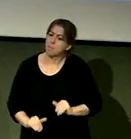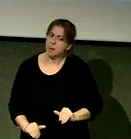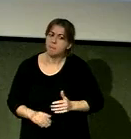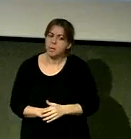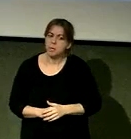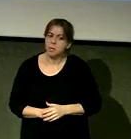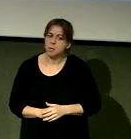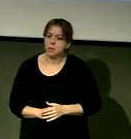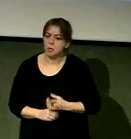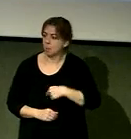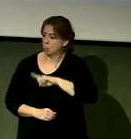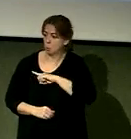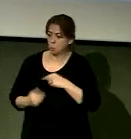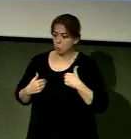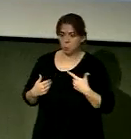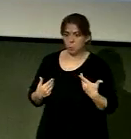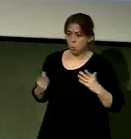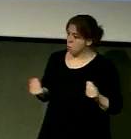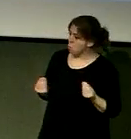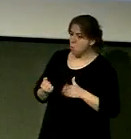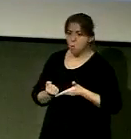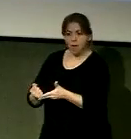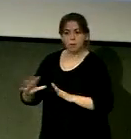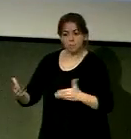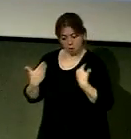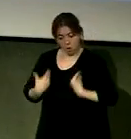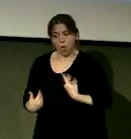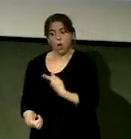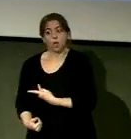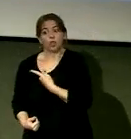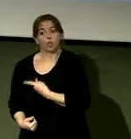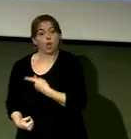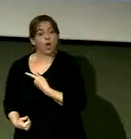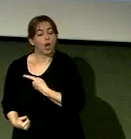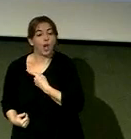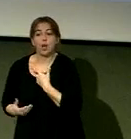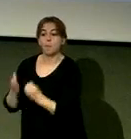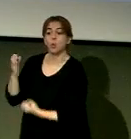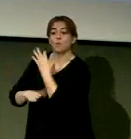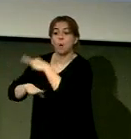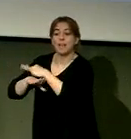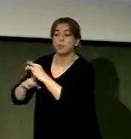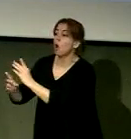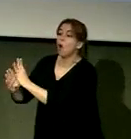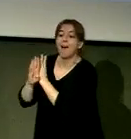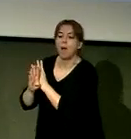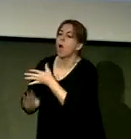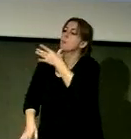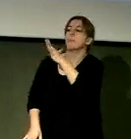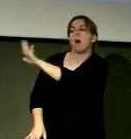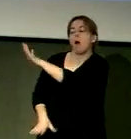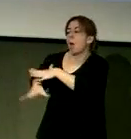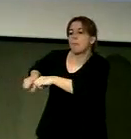est un peu aux abonnés absents. C'est-à-dire que le docteur ne reçoit pas de nouveaux patients. Surtout s'il est